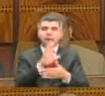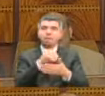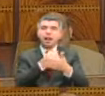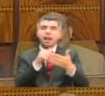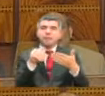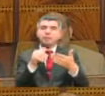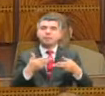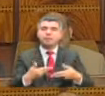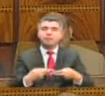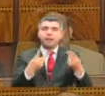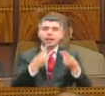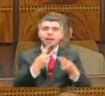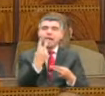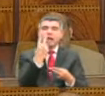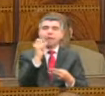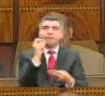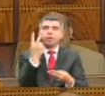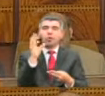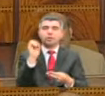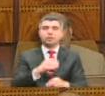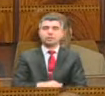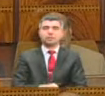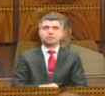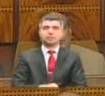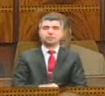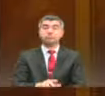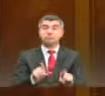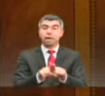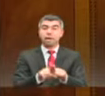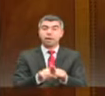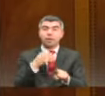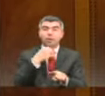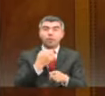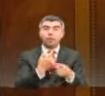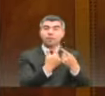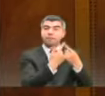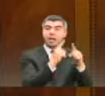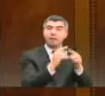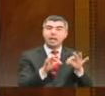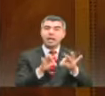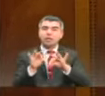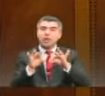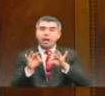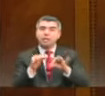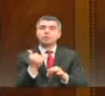السياحية رؤية 2020، وذلك من خلال التركيز على عدد من الإجراءات أهمها